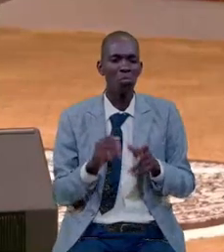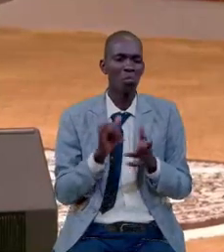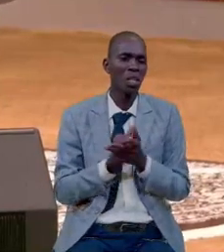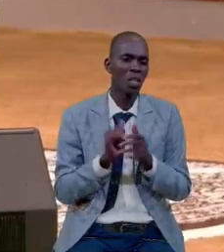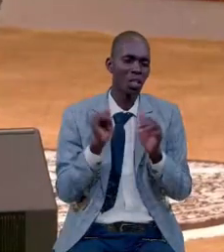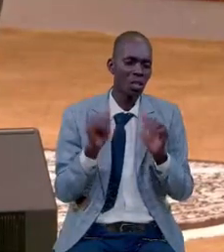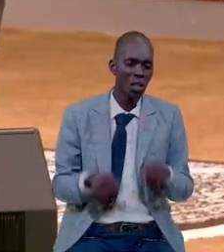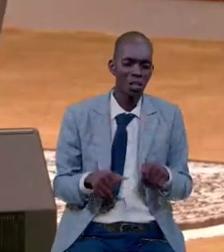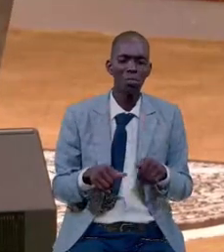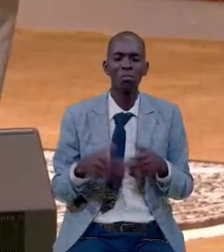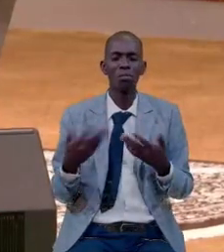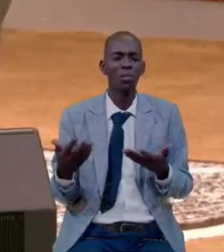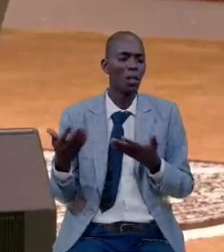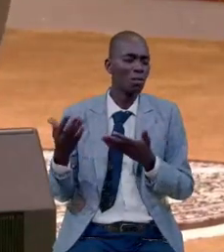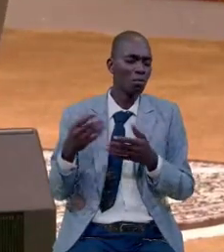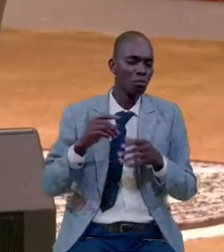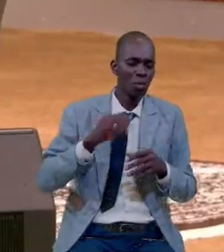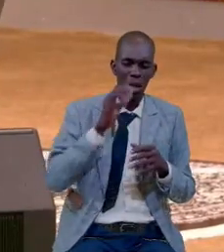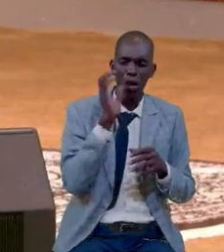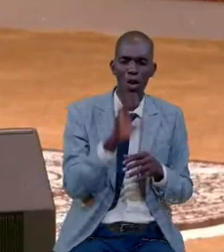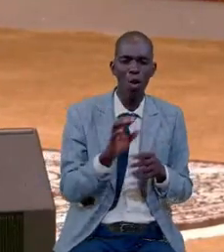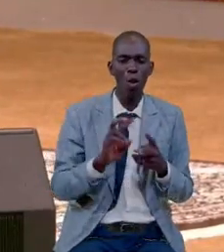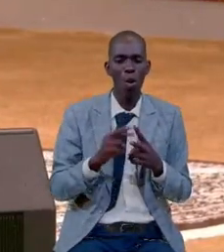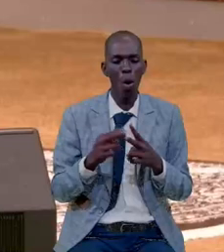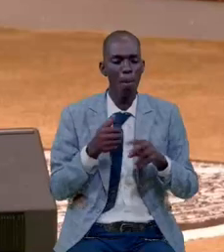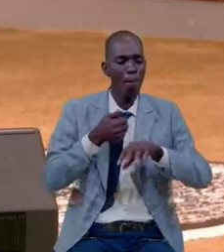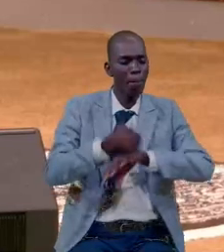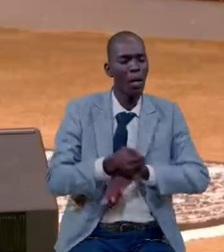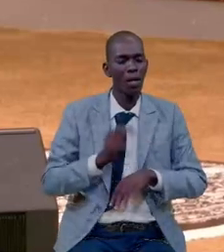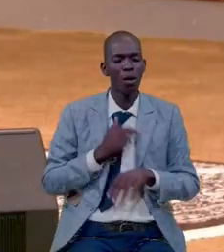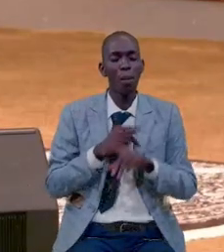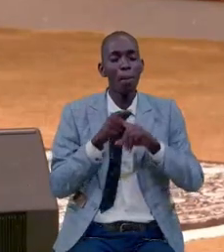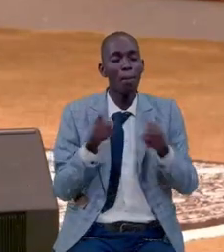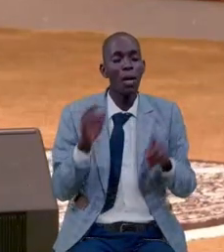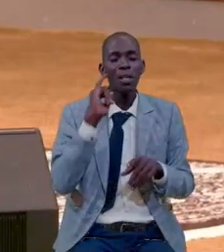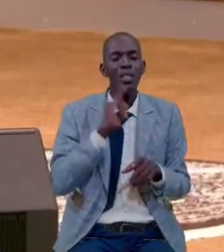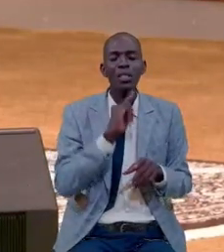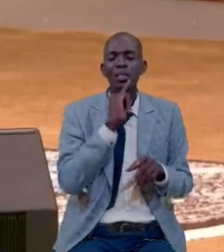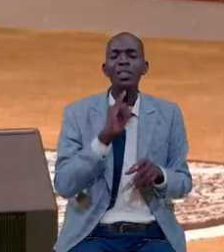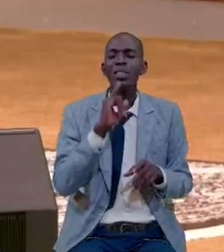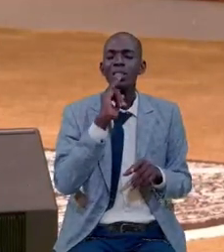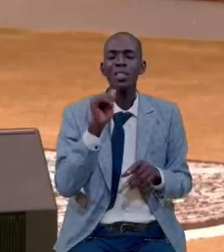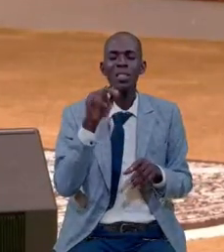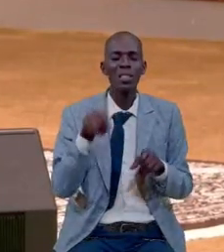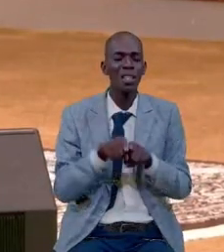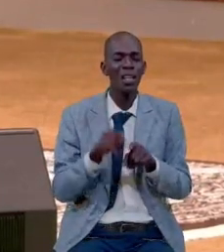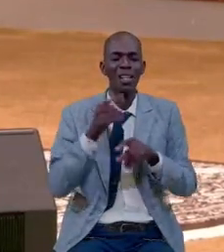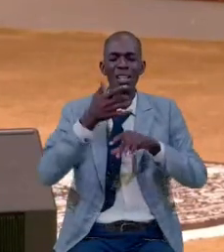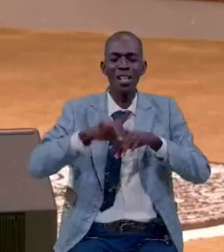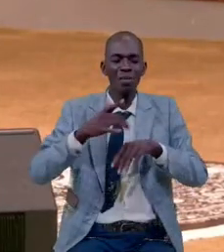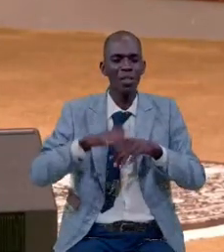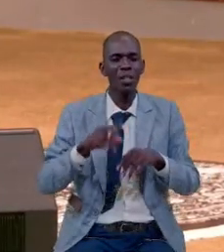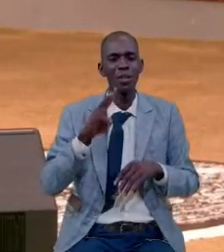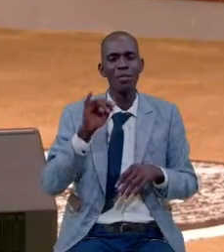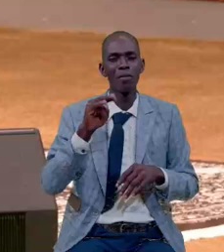les hommes qui vont soit nous louer ou nous blâmer. Israël est une vigne féconde qui